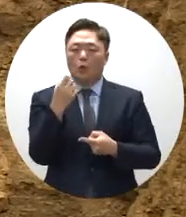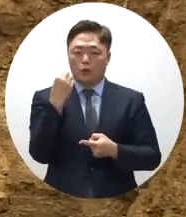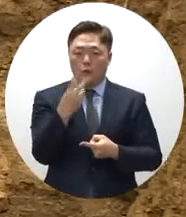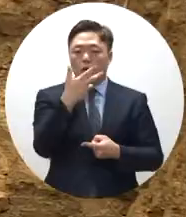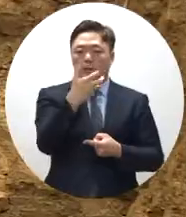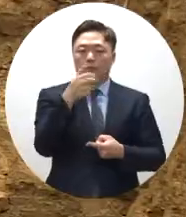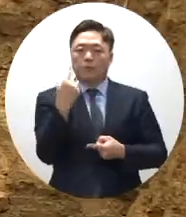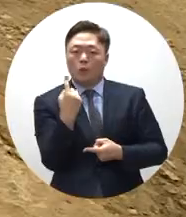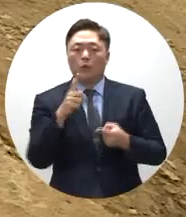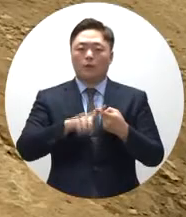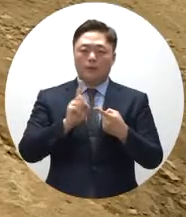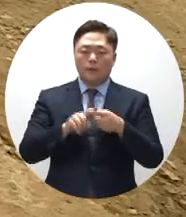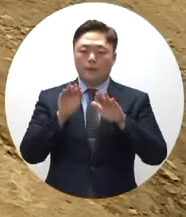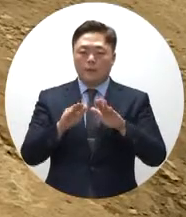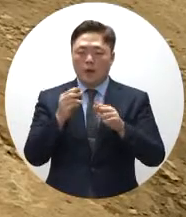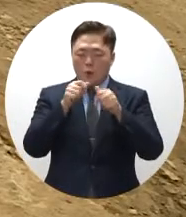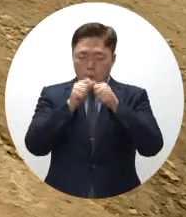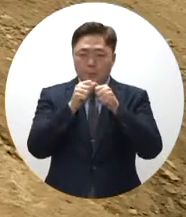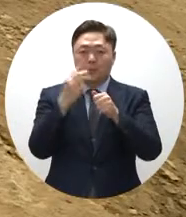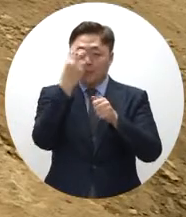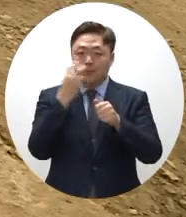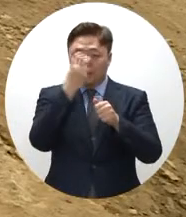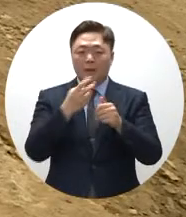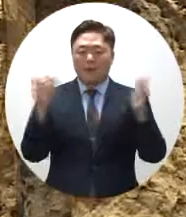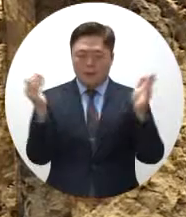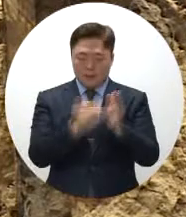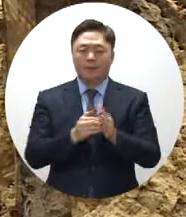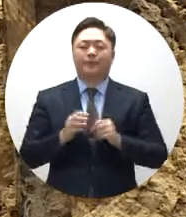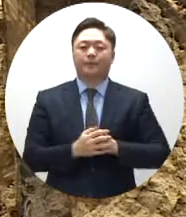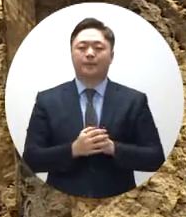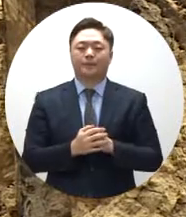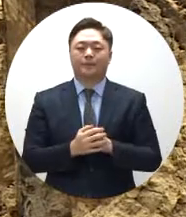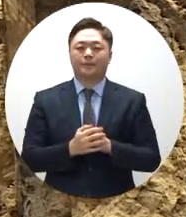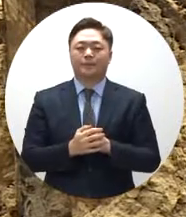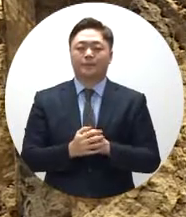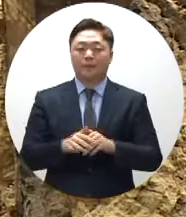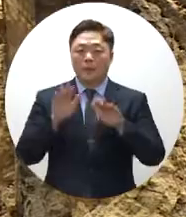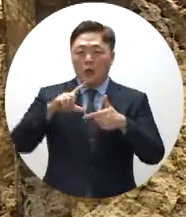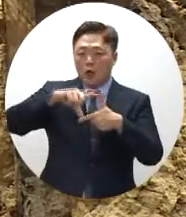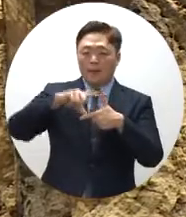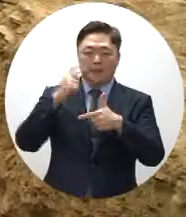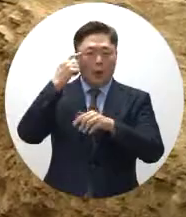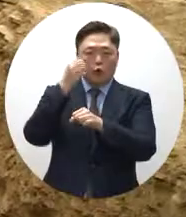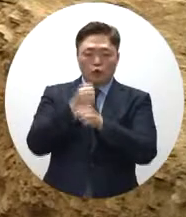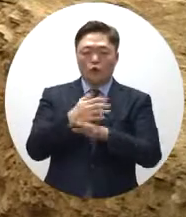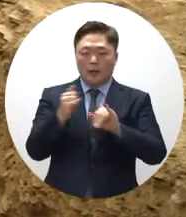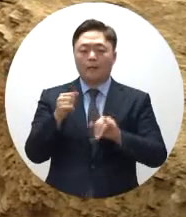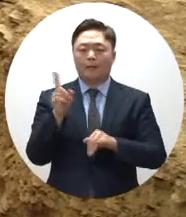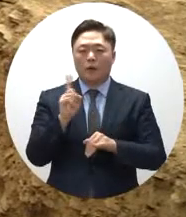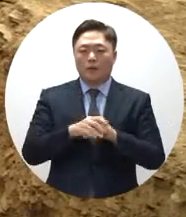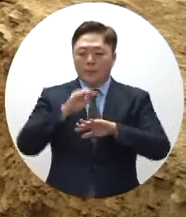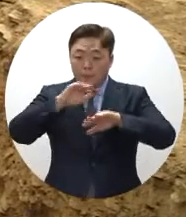70호분에 대해 경남연구원에 정밀 발굴 조사를 의뢰해 조사를 완료했습니다. 경남연구원은 이번